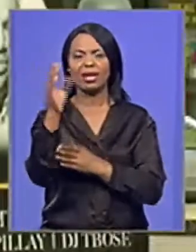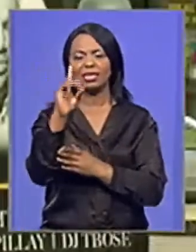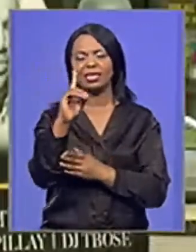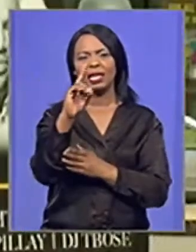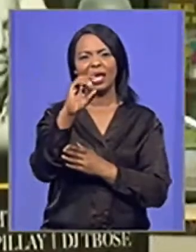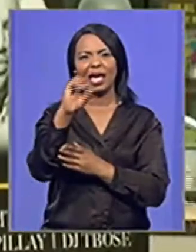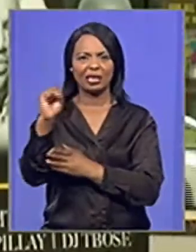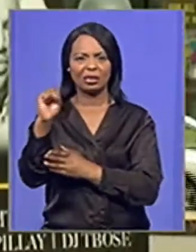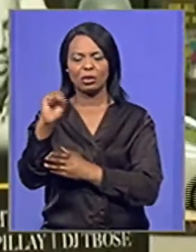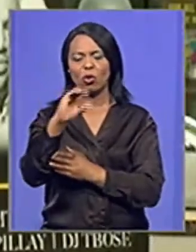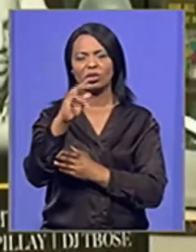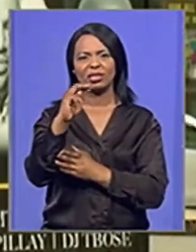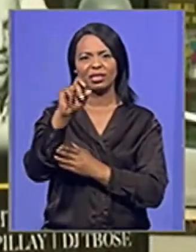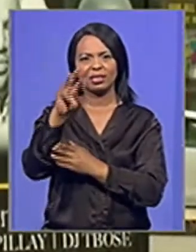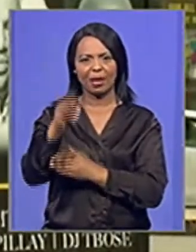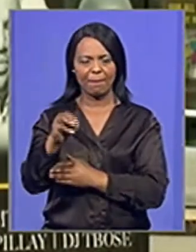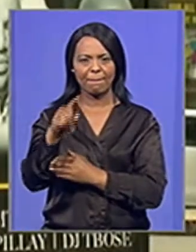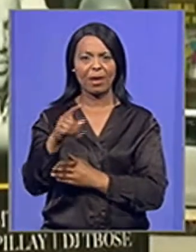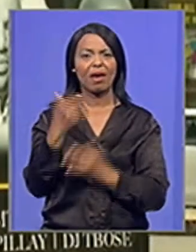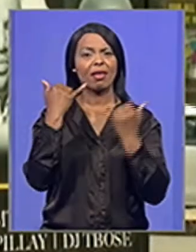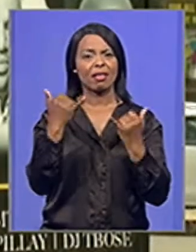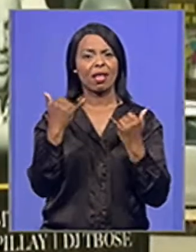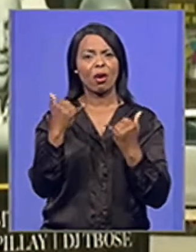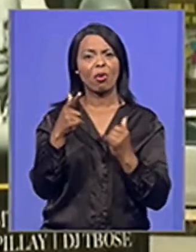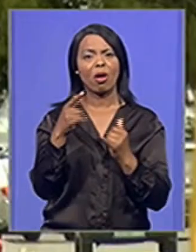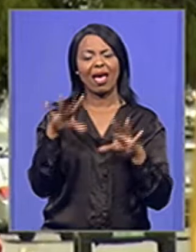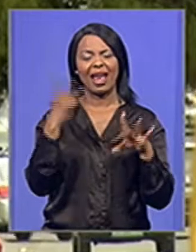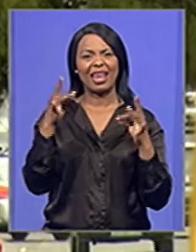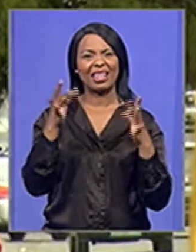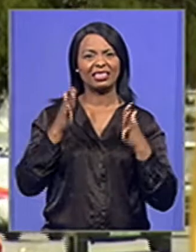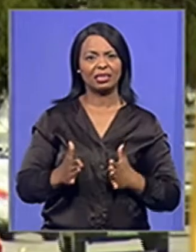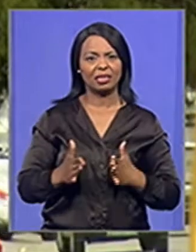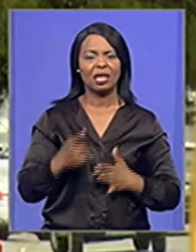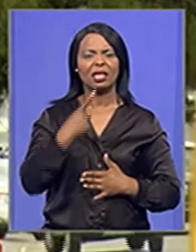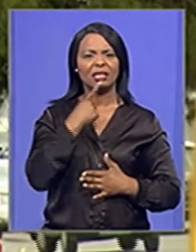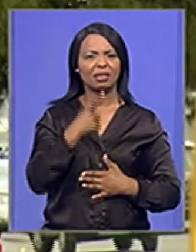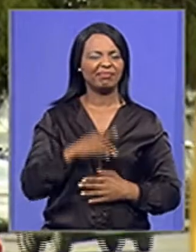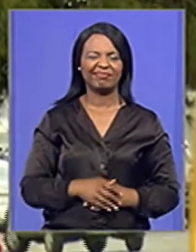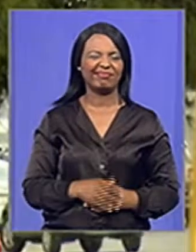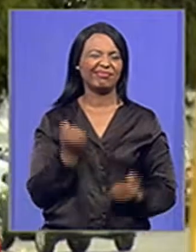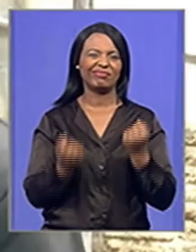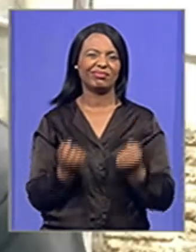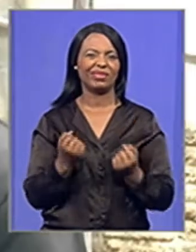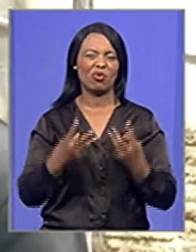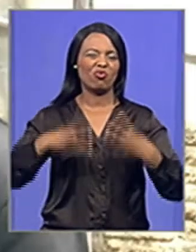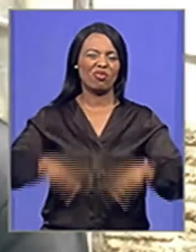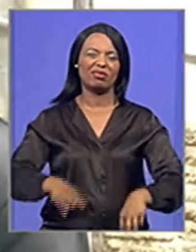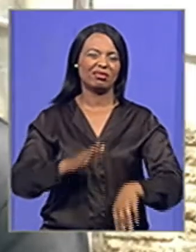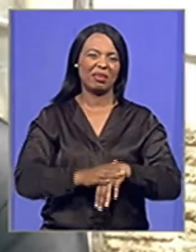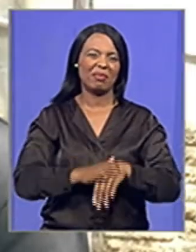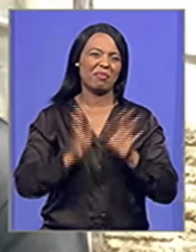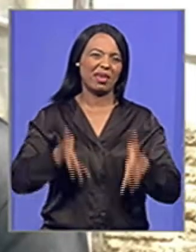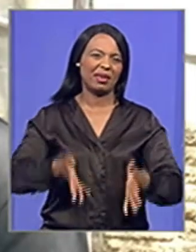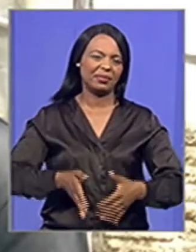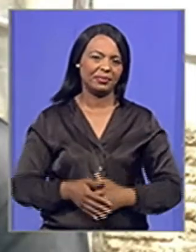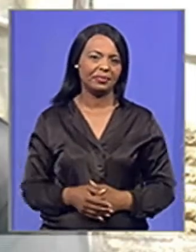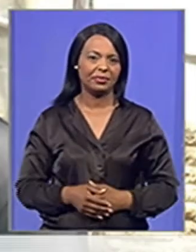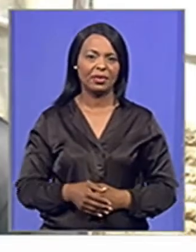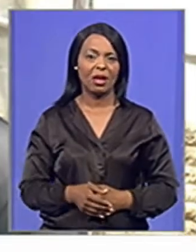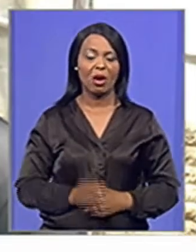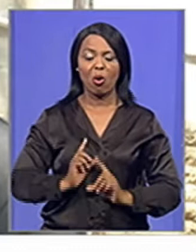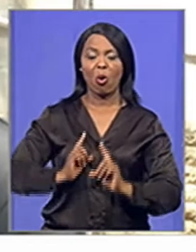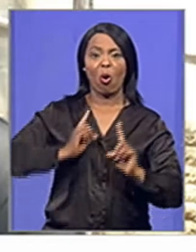le entsweng tlasa kana. Setsebi sa molao se hlalositse nyewe ena e le tshenyo ya nako fela. Ha se ordera eo lekgotla la